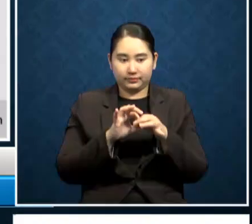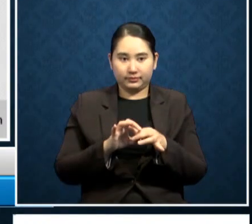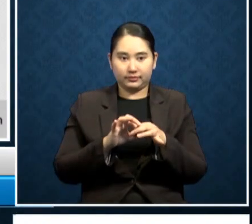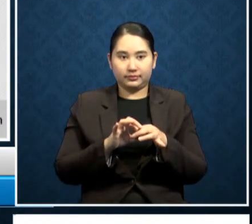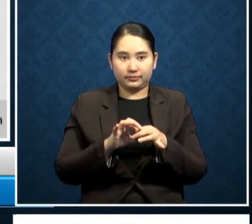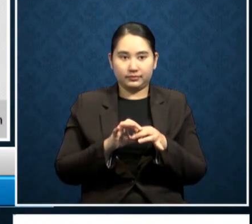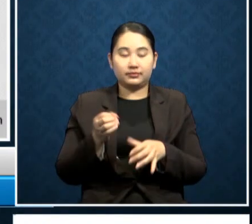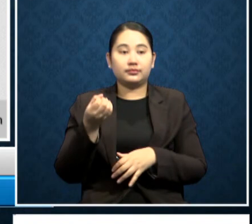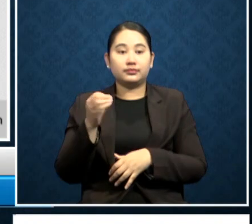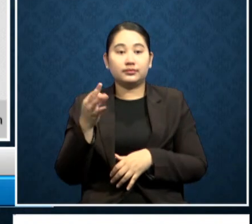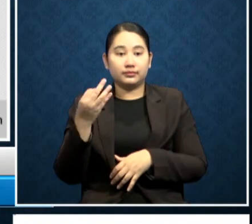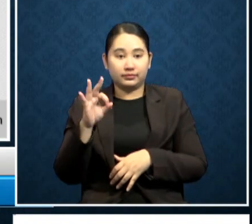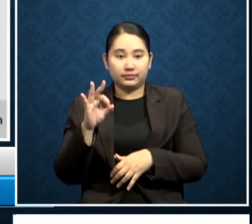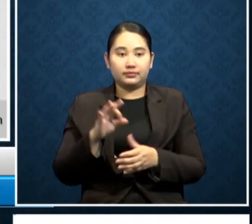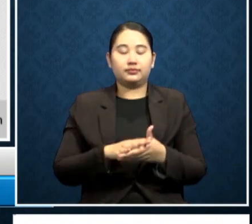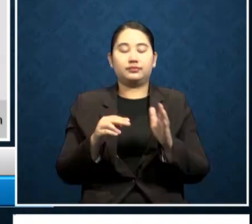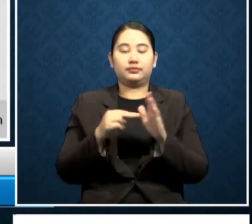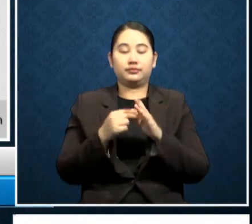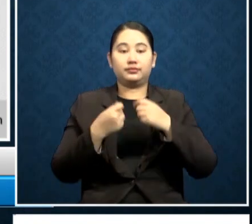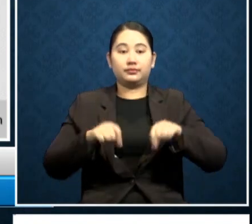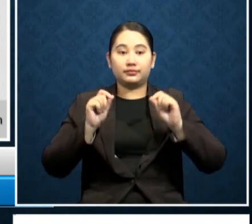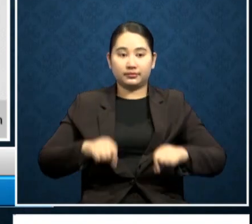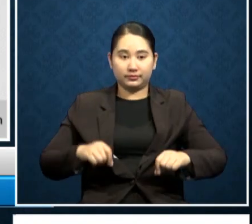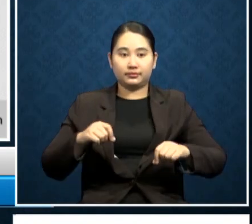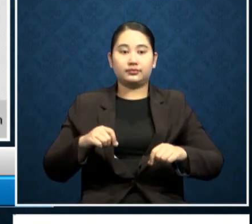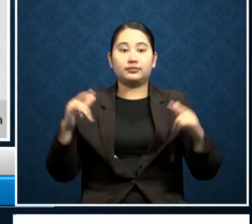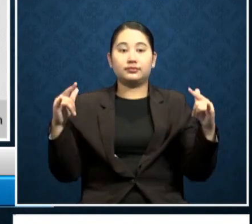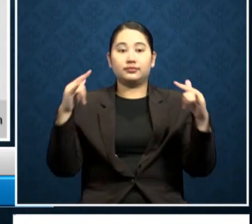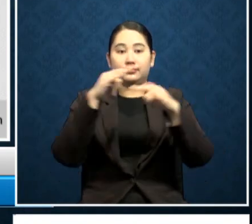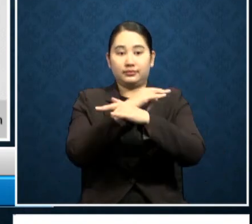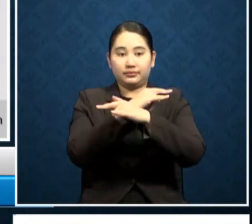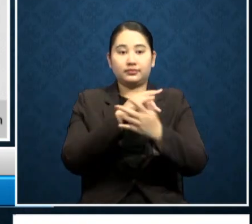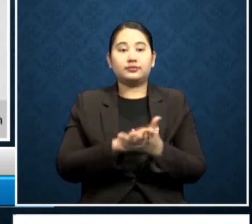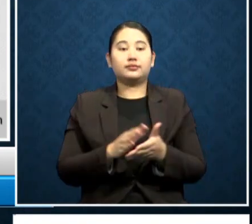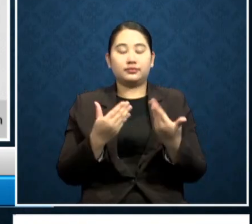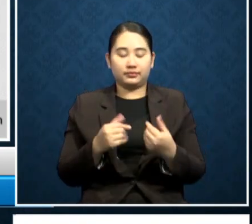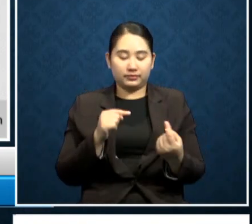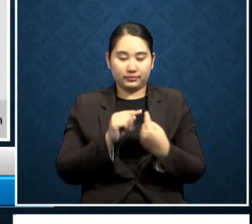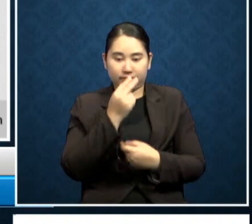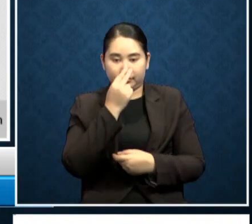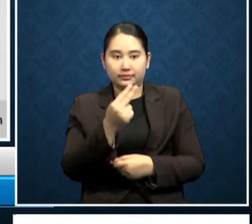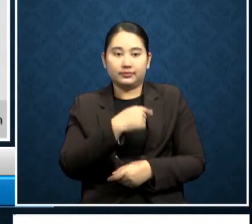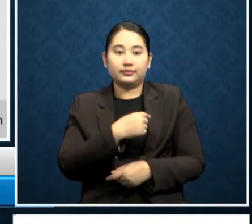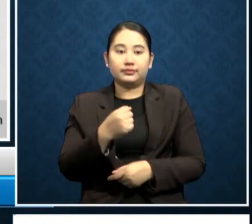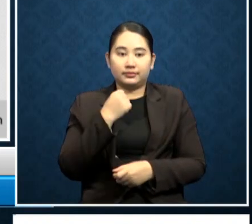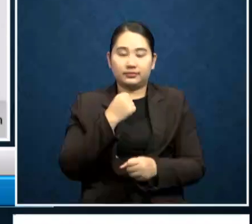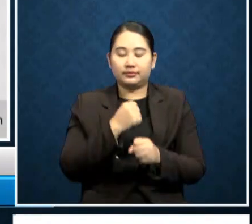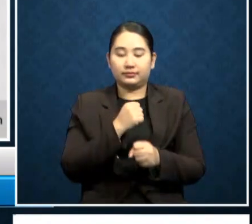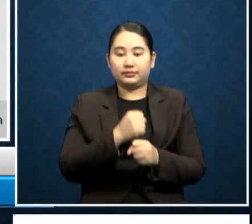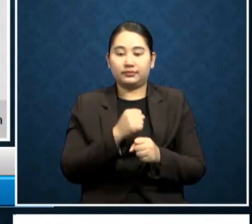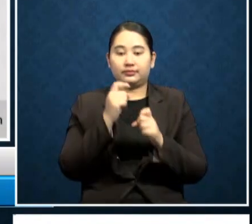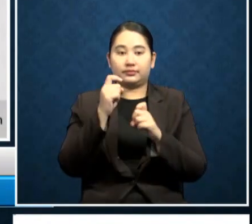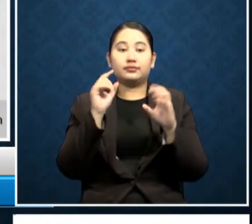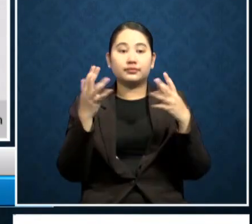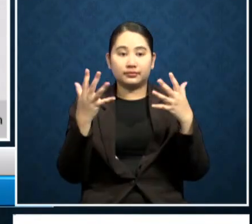19ว่าด้วยสัญญาการบินพลเรือนระหว่างประเทศเพื่อสร้างความมั่นใจในกระบวนการจัดการความปลอด